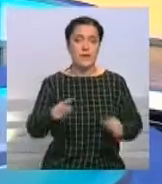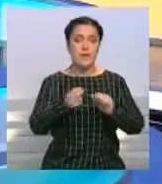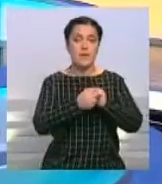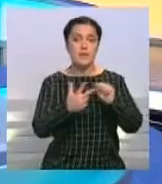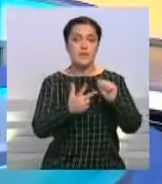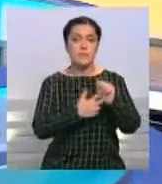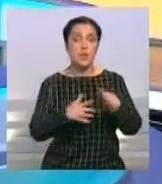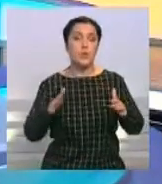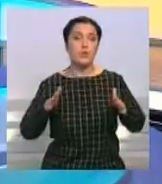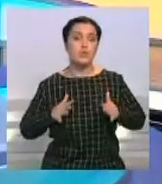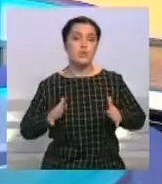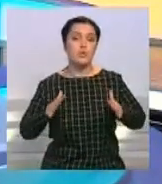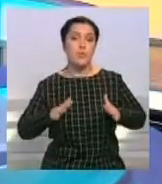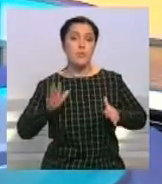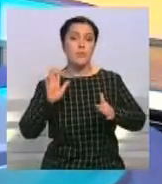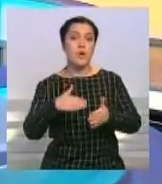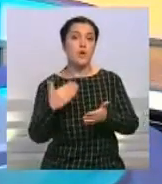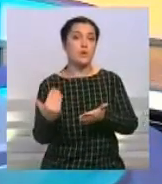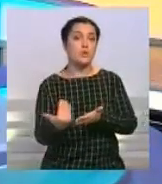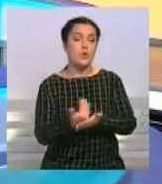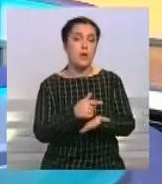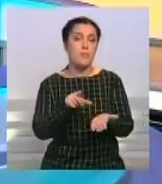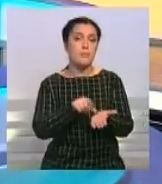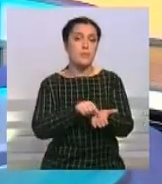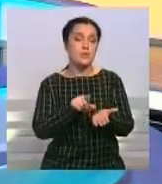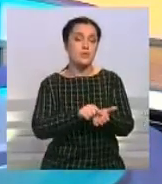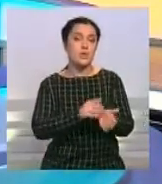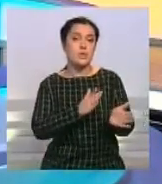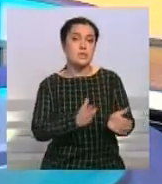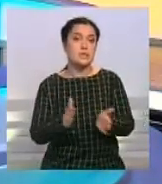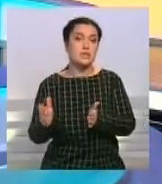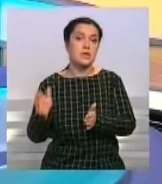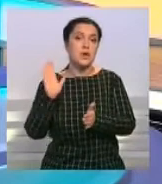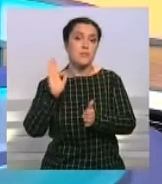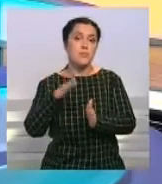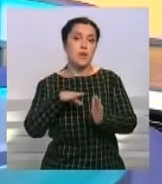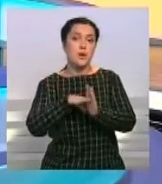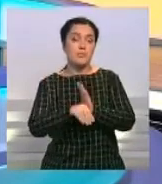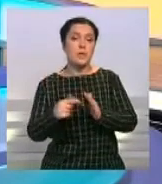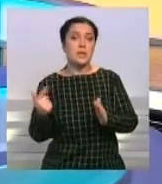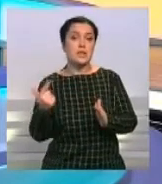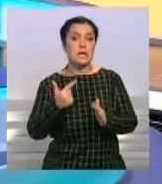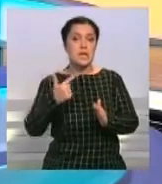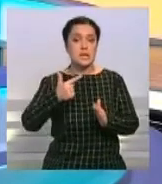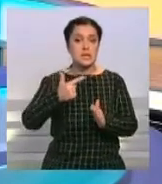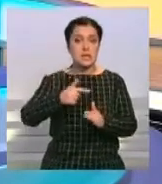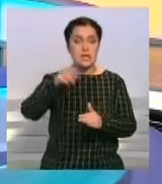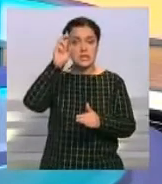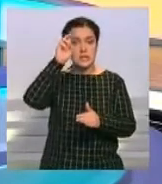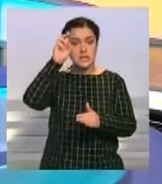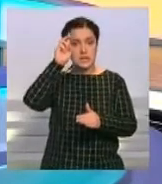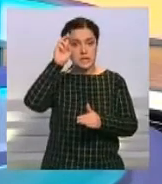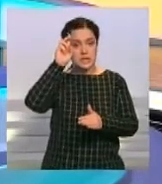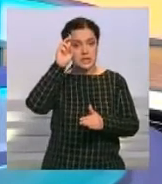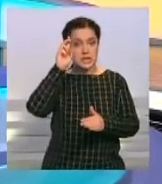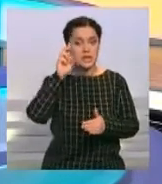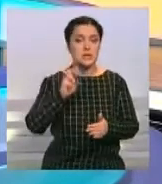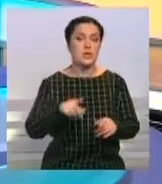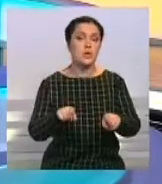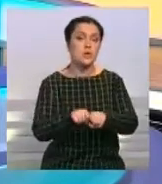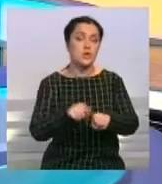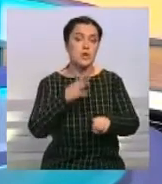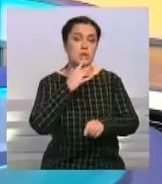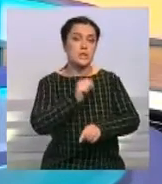В 2018 году в Грузии вступит в силу новая пенсионная система, которая будет распространяться так как